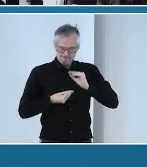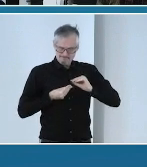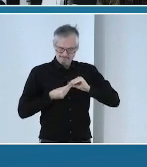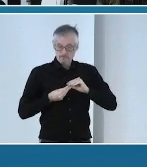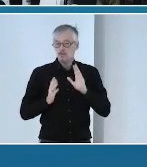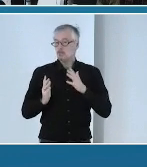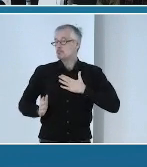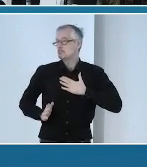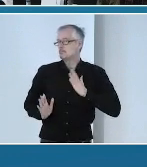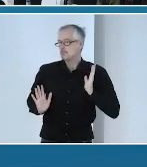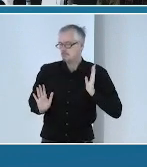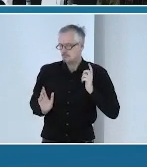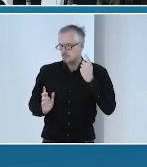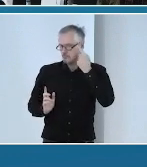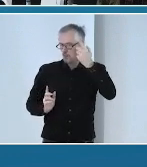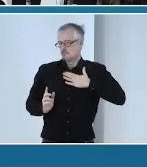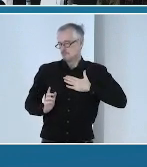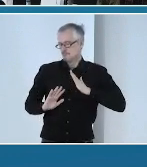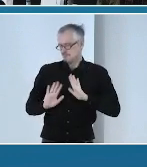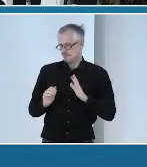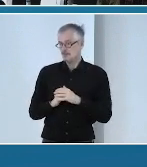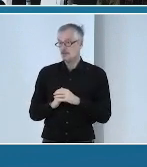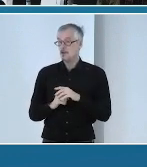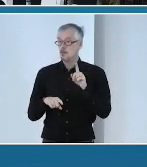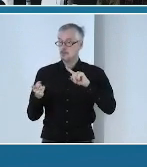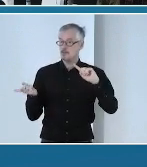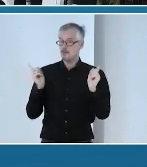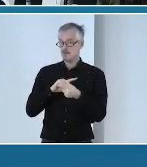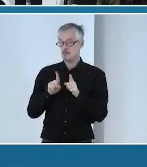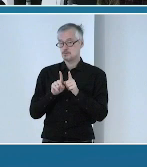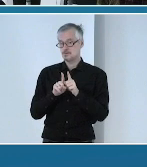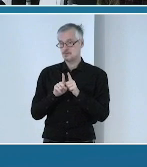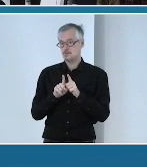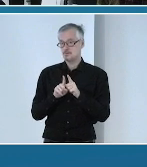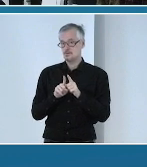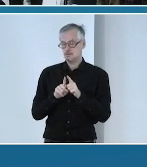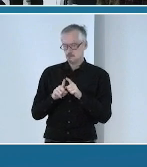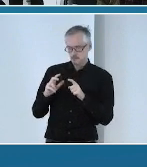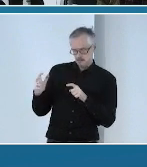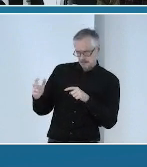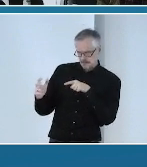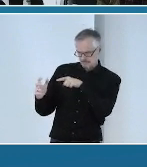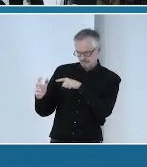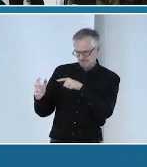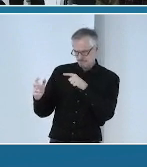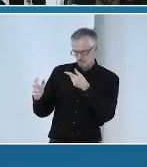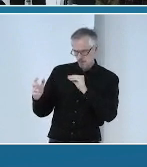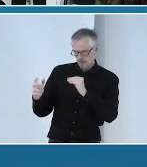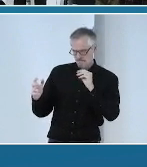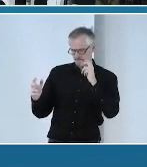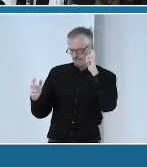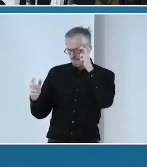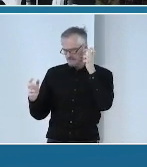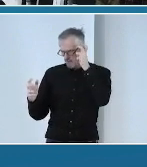bon, ça n'engage que moi en fait, si inversement, l'atteinte vestibulaire pourrait aggraver la douleur.